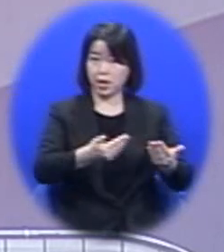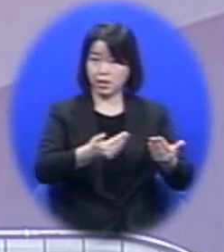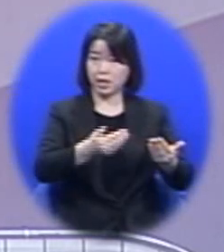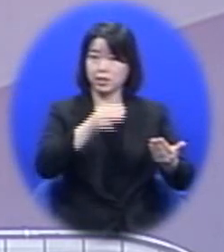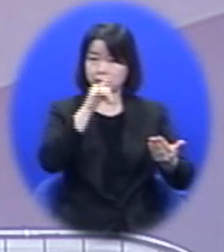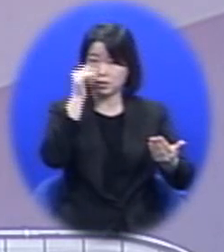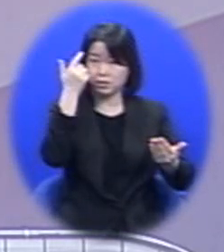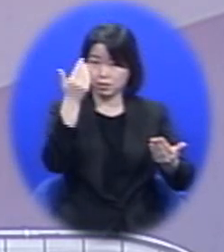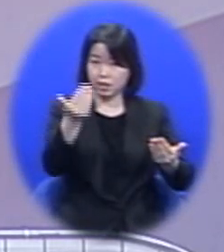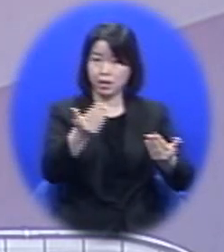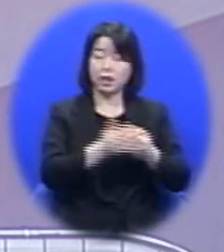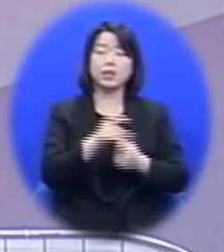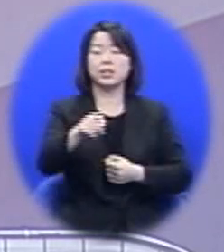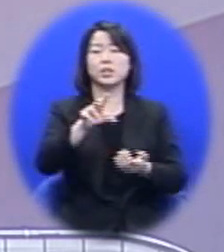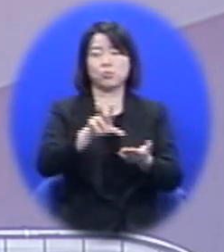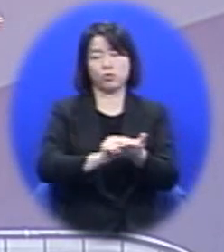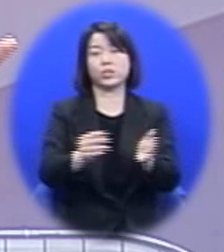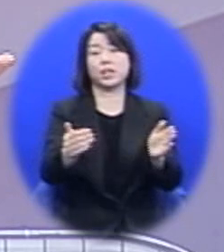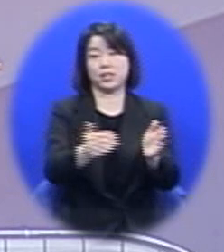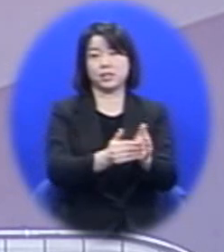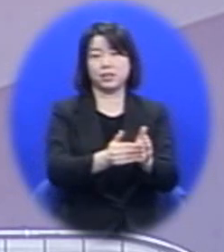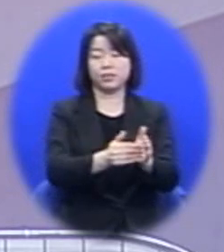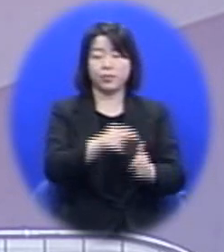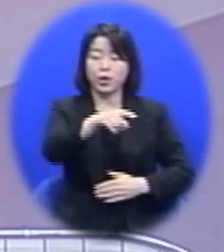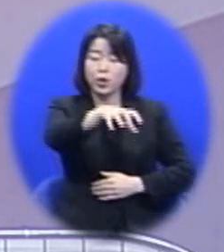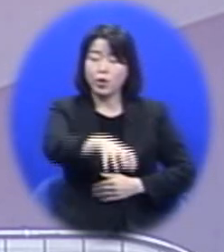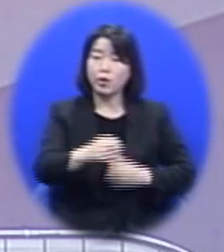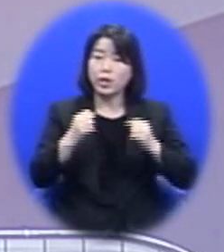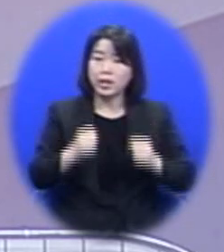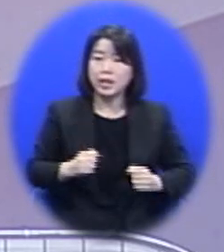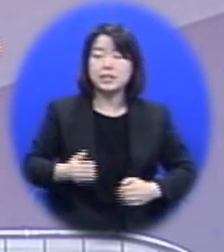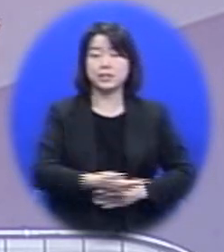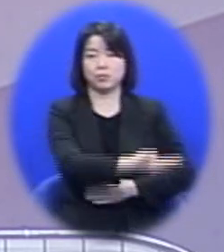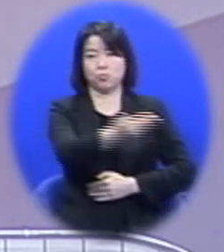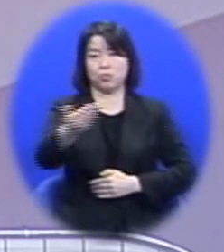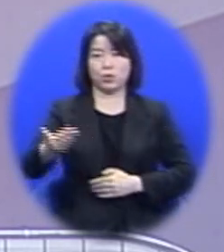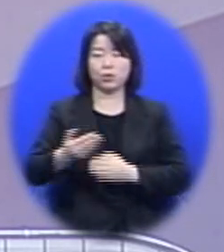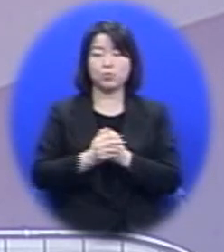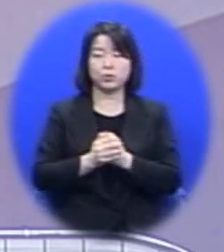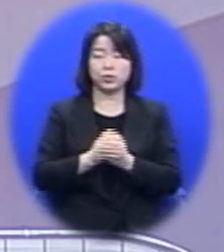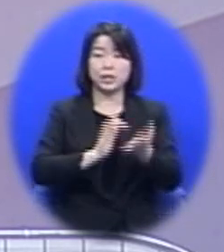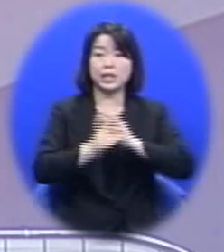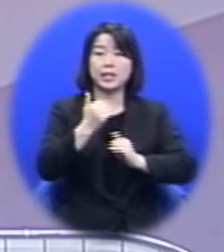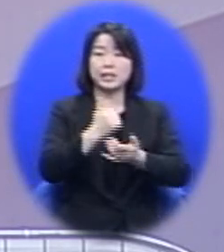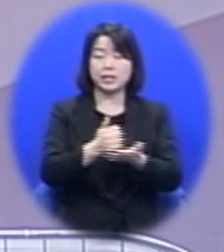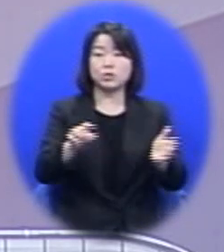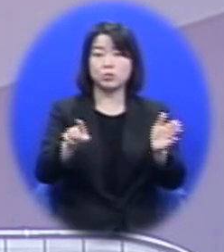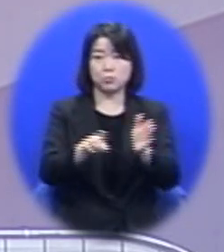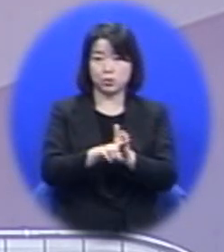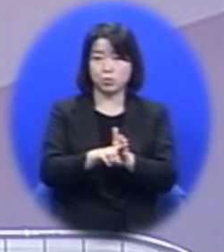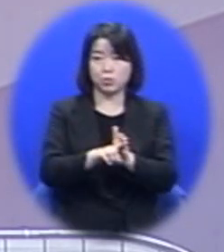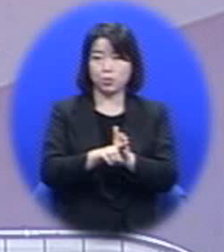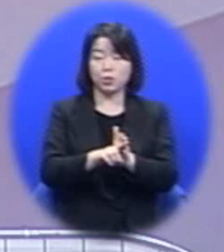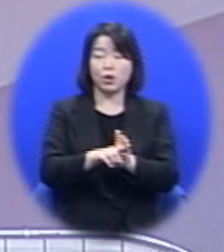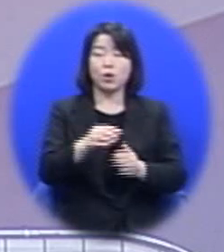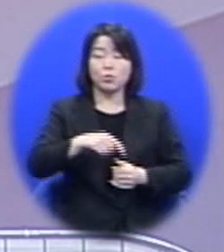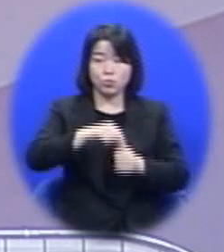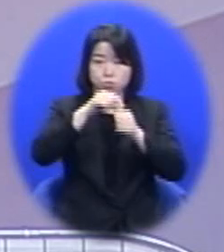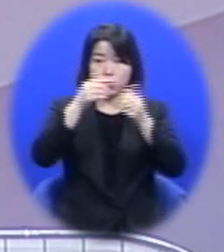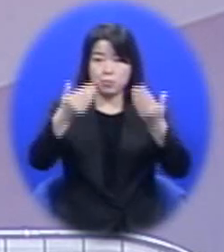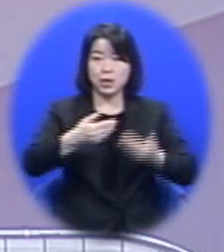이제 지나갔습니다. 오늘 여기 계신 분들, 여러분 다는 예수 믿고 구원받은 증거를 가지고 있는